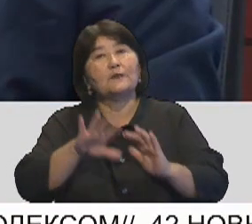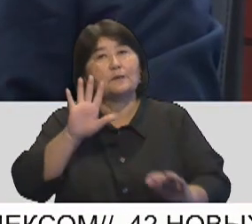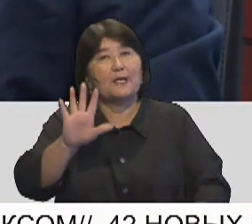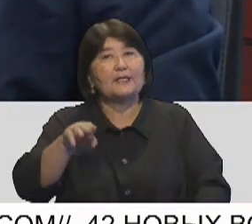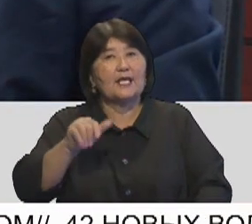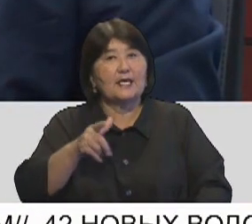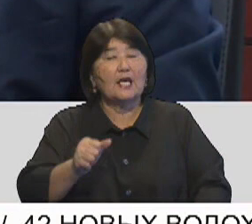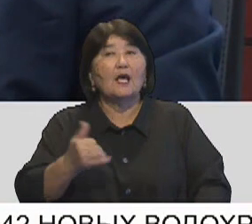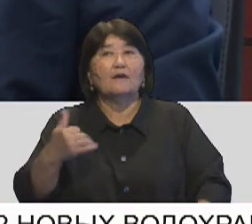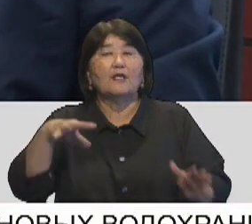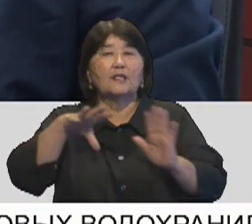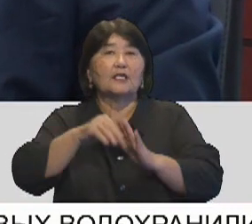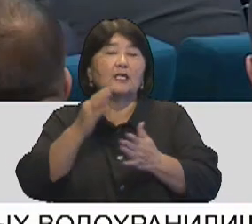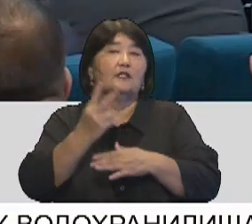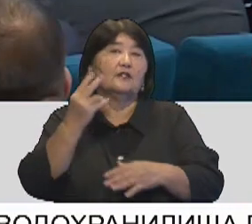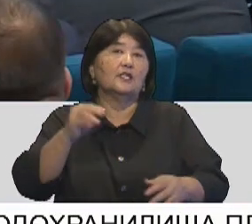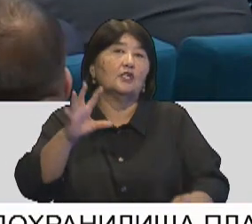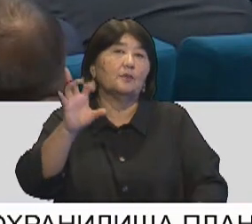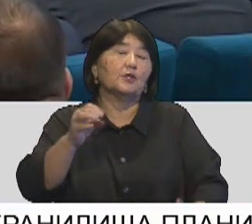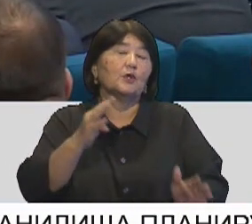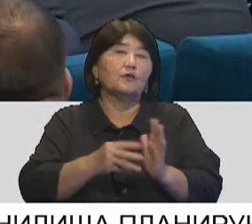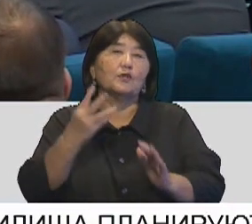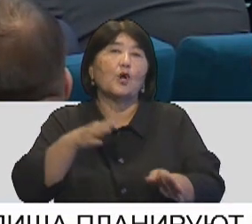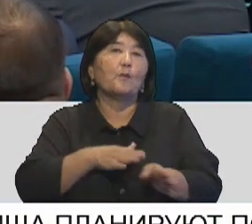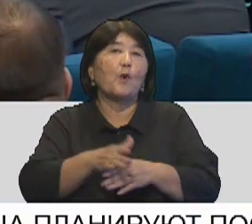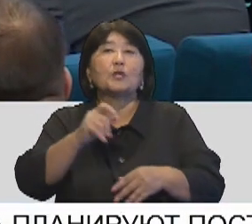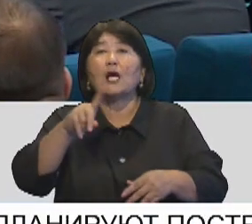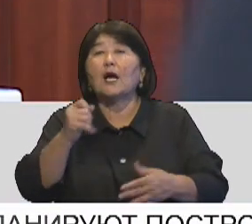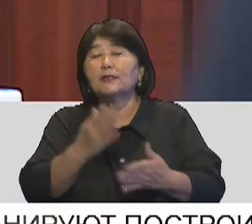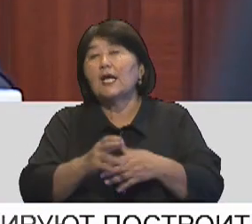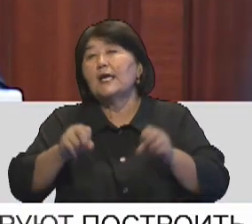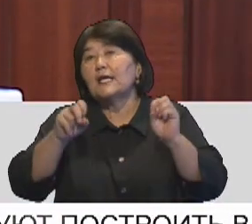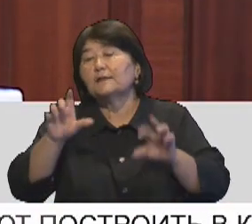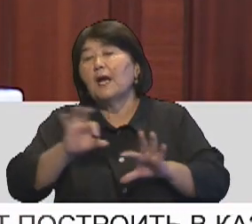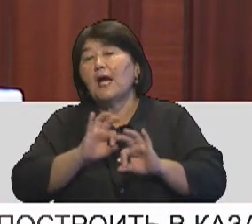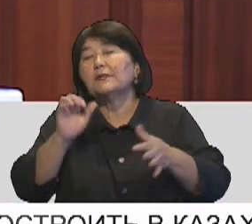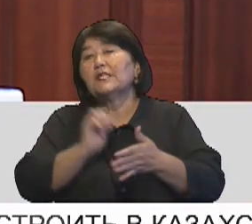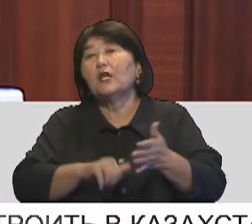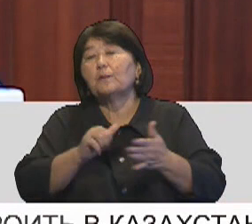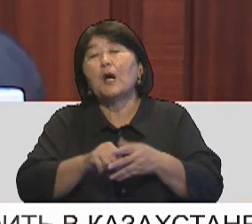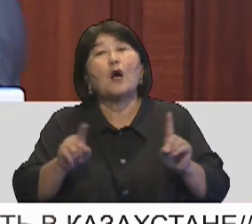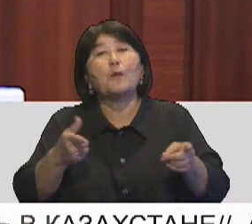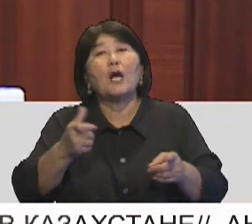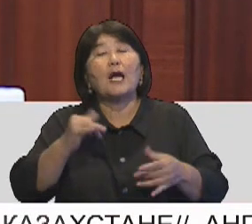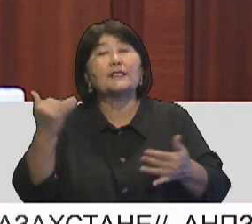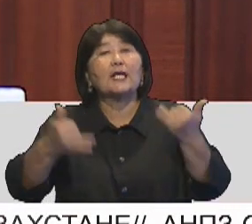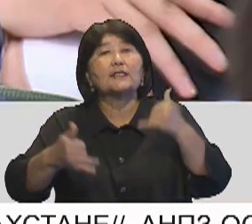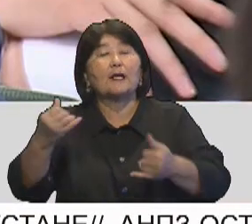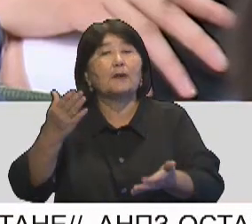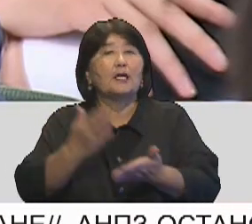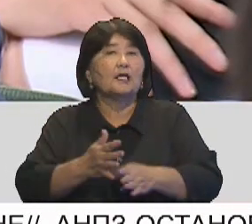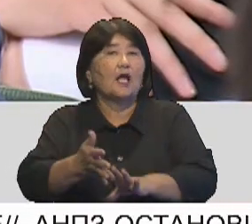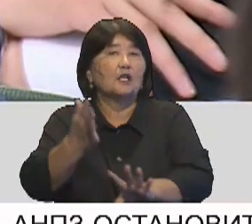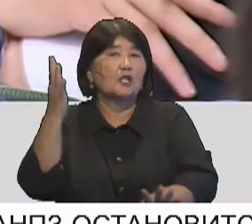тенге в наличии имеется 3593 тонны газа специалисты объяснили причину Почему на газозаправочные станциях